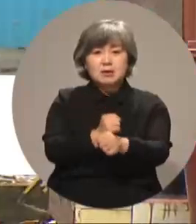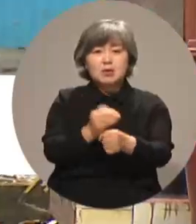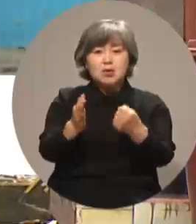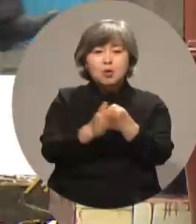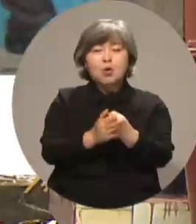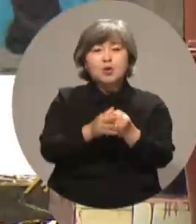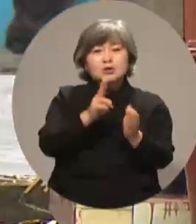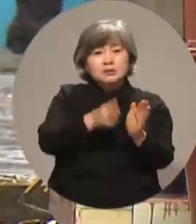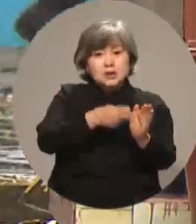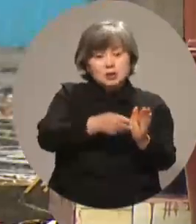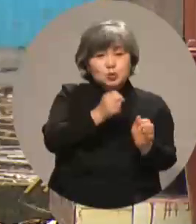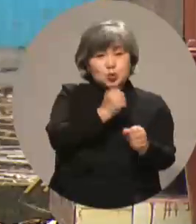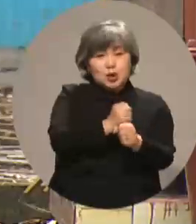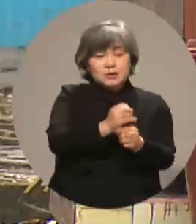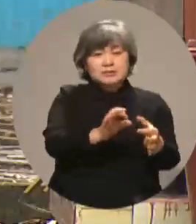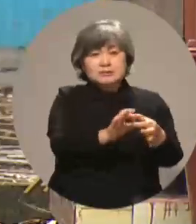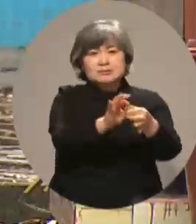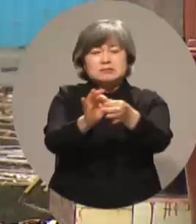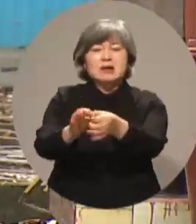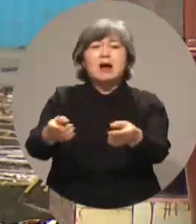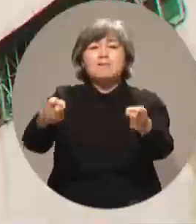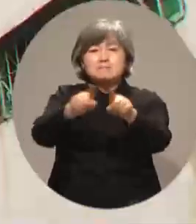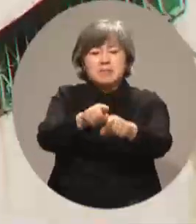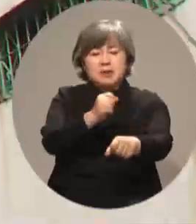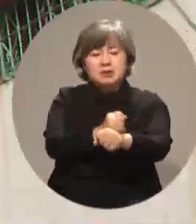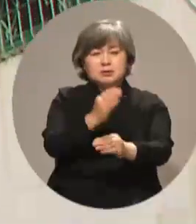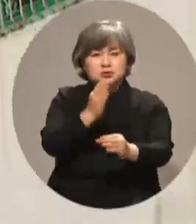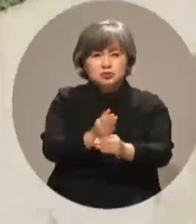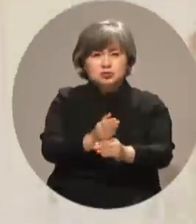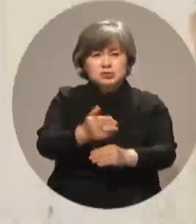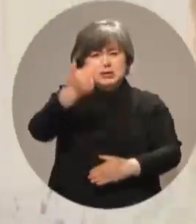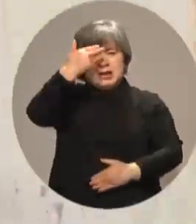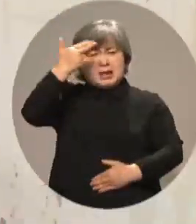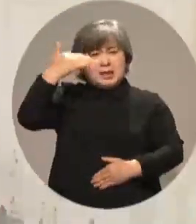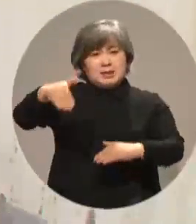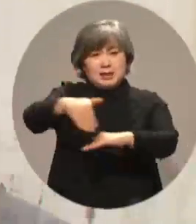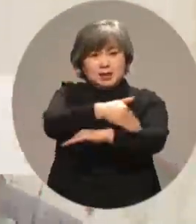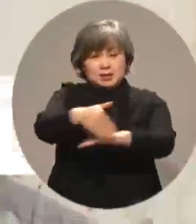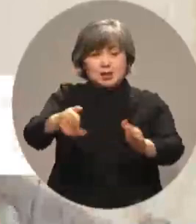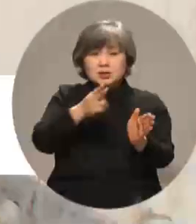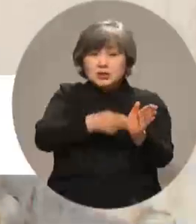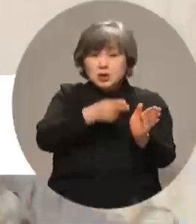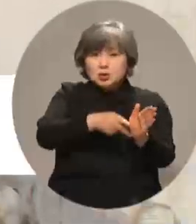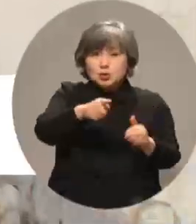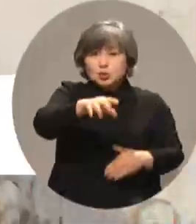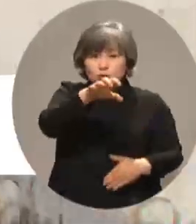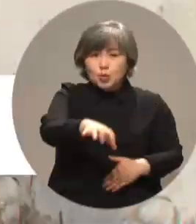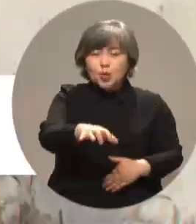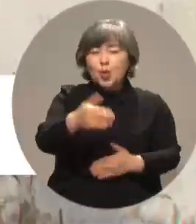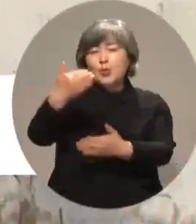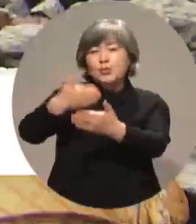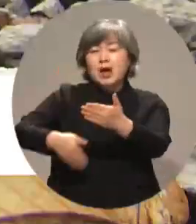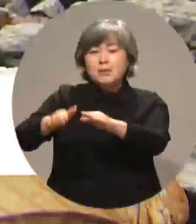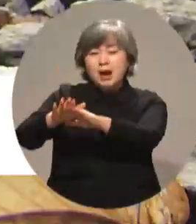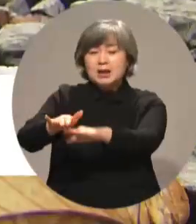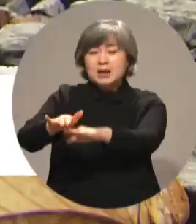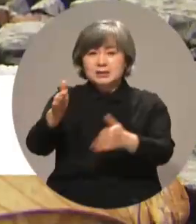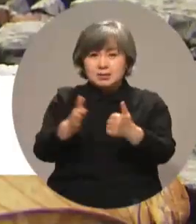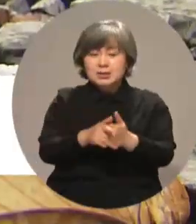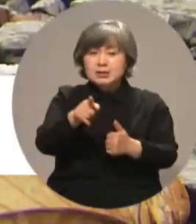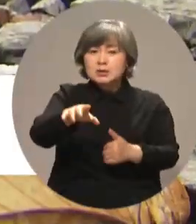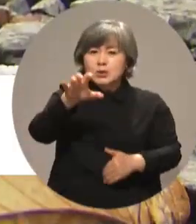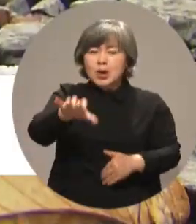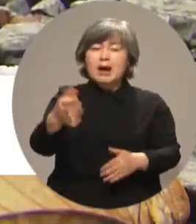철도 를 활용한 트램 사업에 뛰어들었습니다 그 옛날에 반했던 철도 구간 이제 그대로 남아 있기 때문에 바로